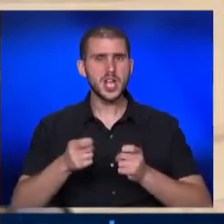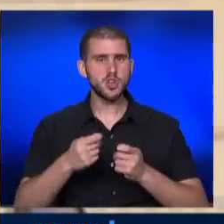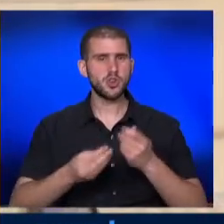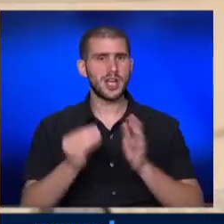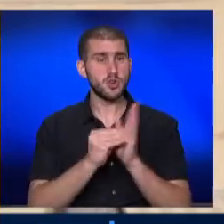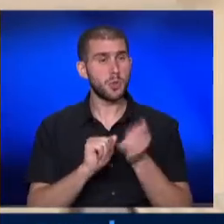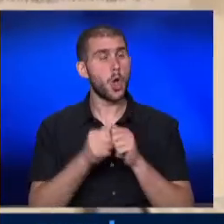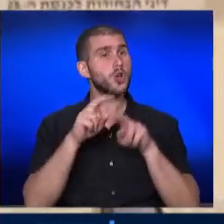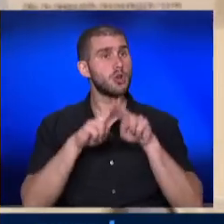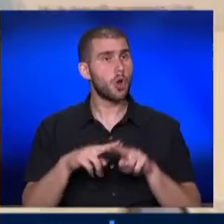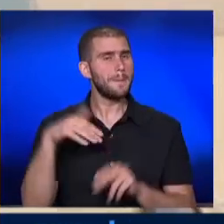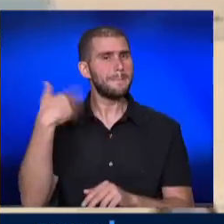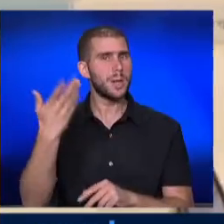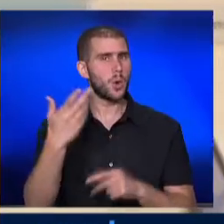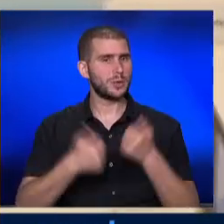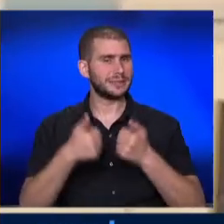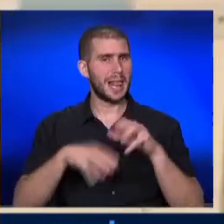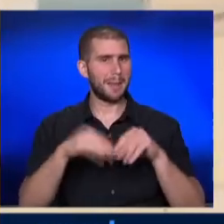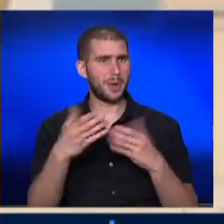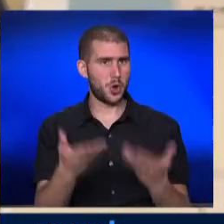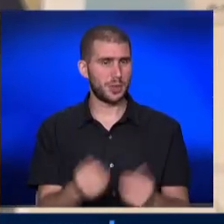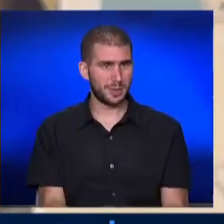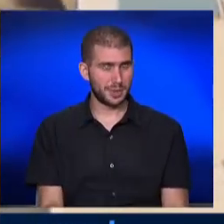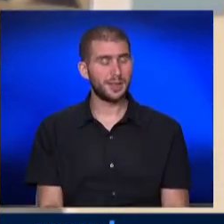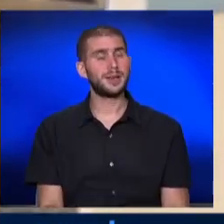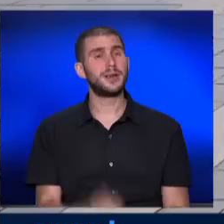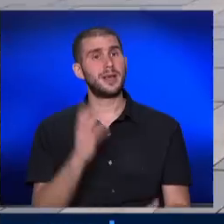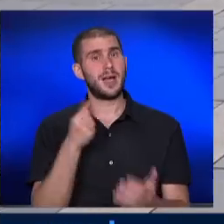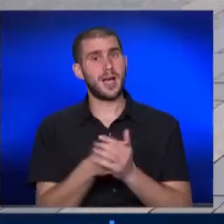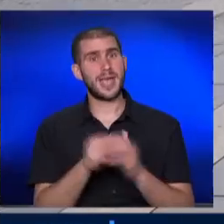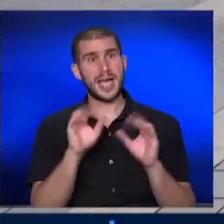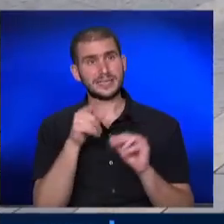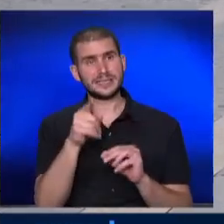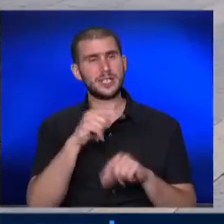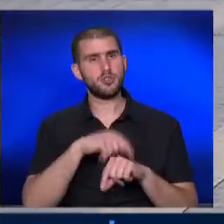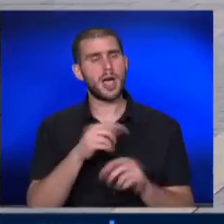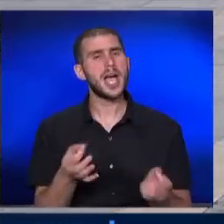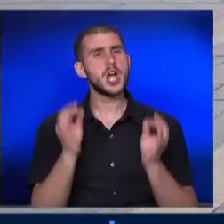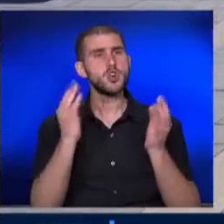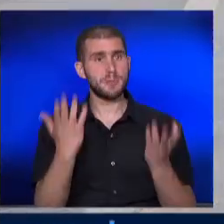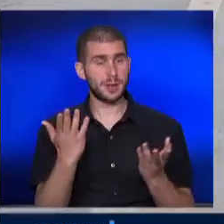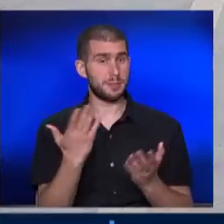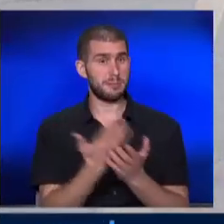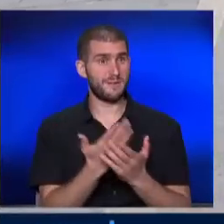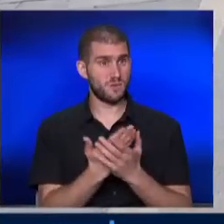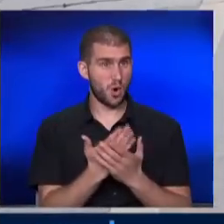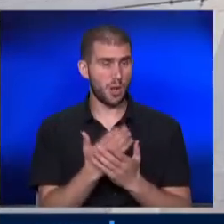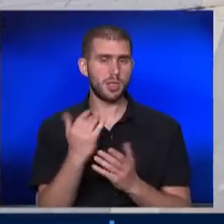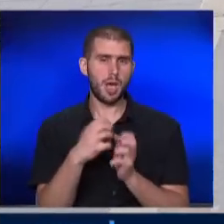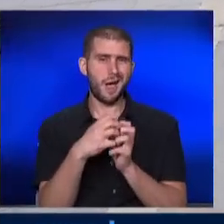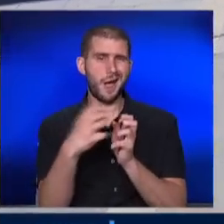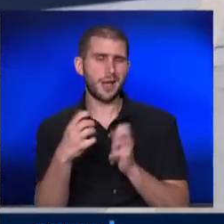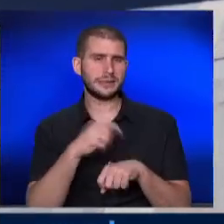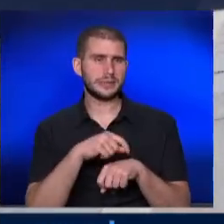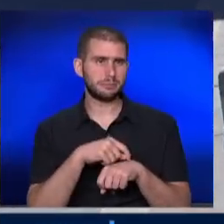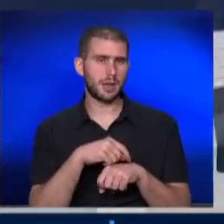או שישארו מחוץ למרוץ הבחירות הנוכחי. כלומר, עד 22:00 זו השעה הרשמית. בפועל נהוג להעניק הערכות זמן